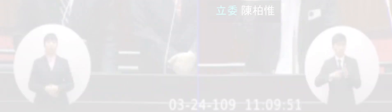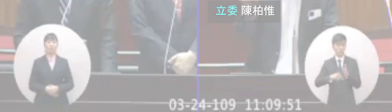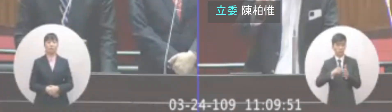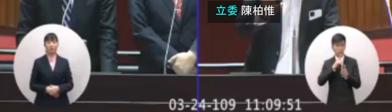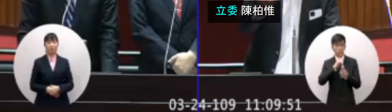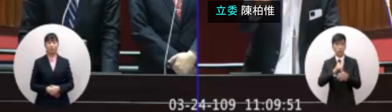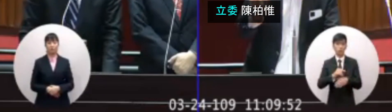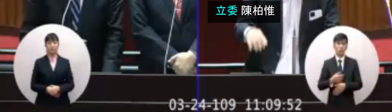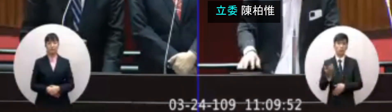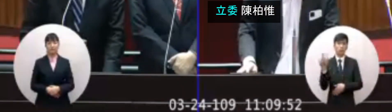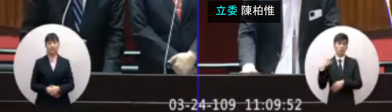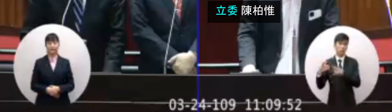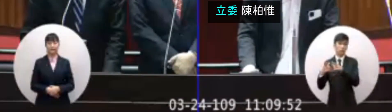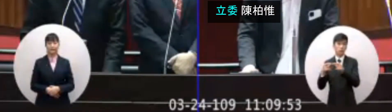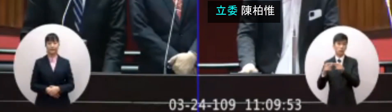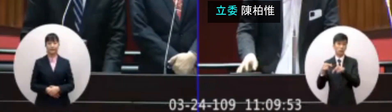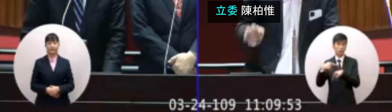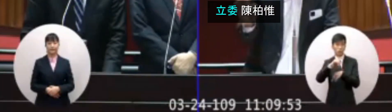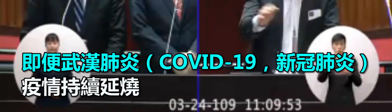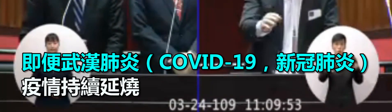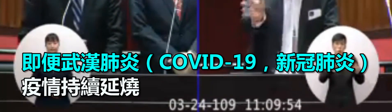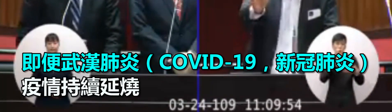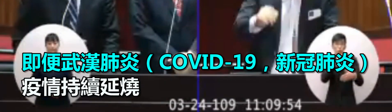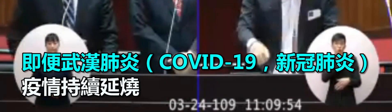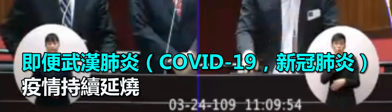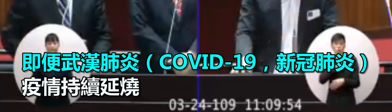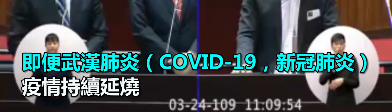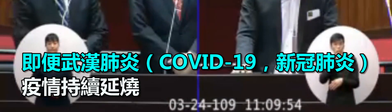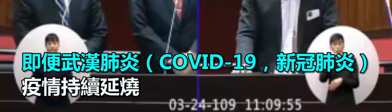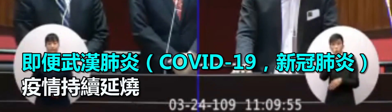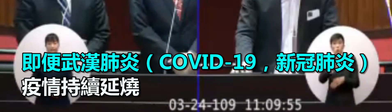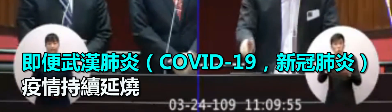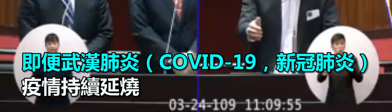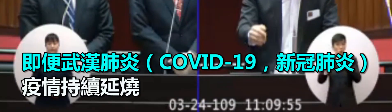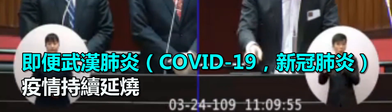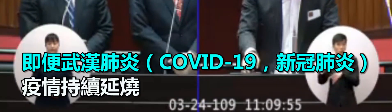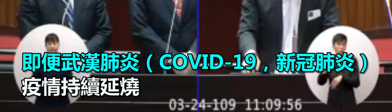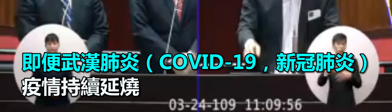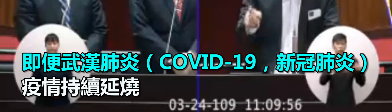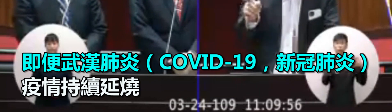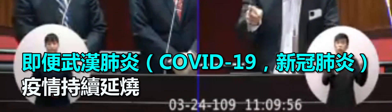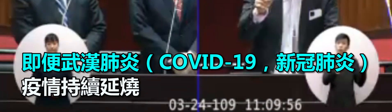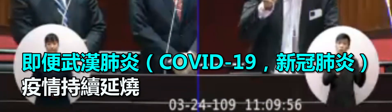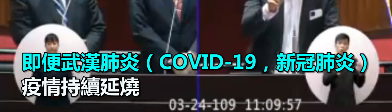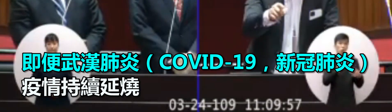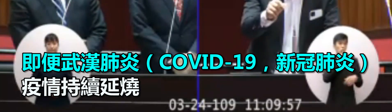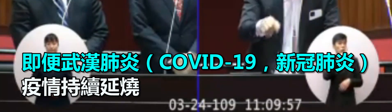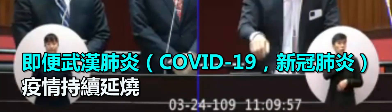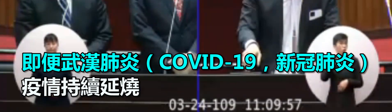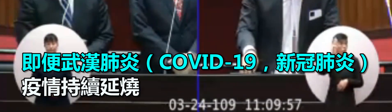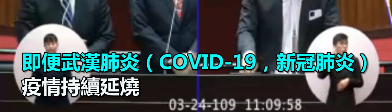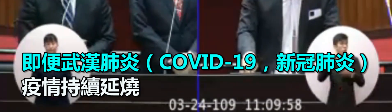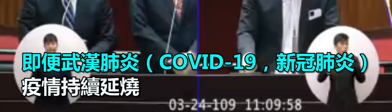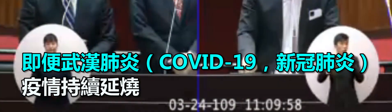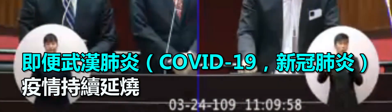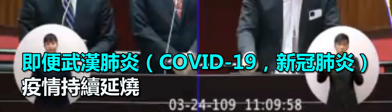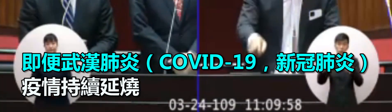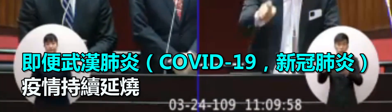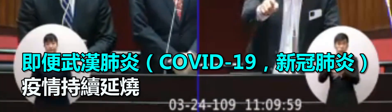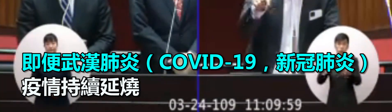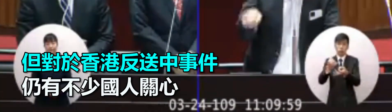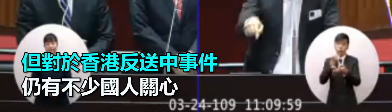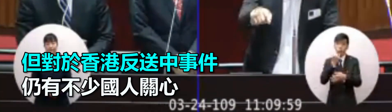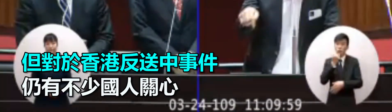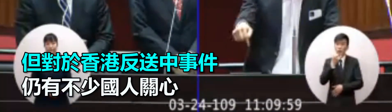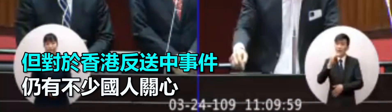代志？日本人去中国，伊免讲承认家己是中国人；美国人去中国，伊嘛免承认伊是中国人，就当做生意。台湾人不只是去中国爱承认伊是中国